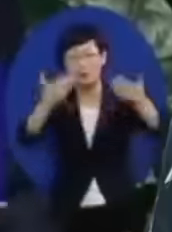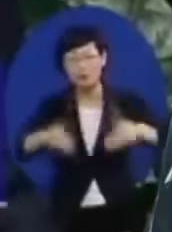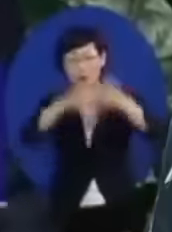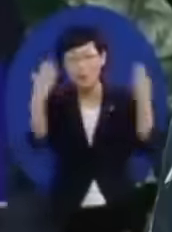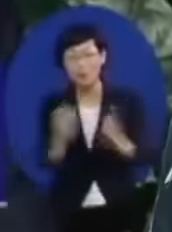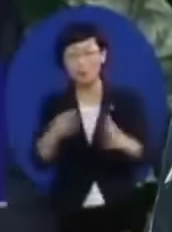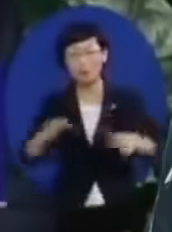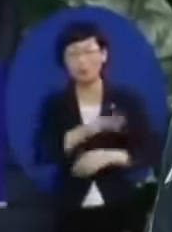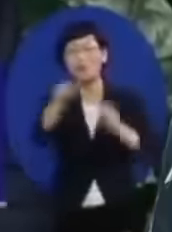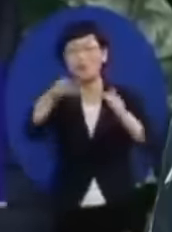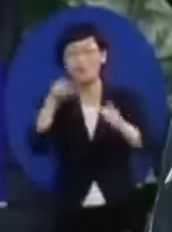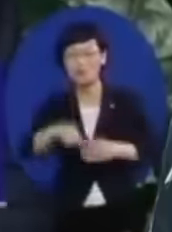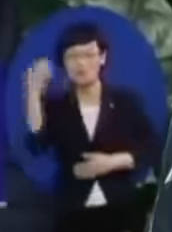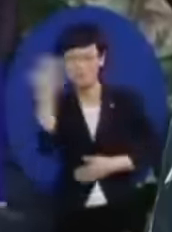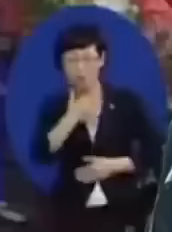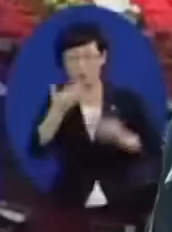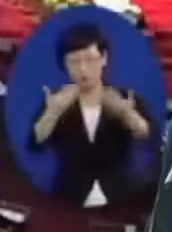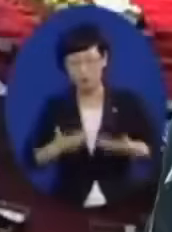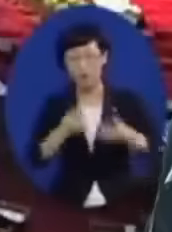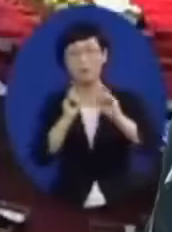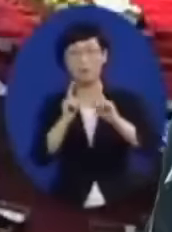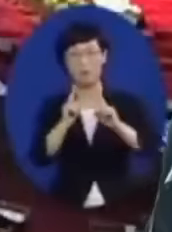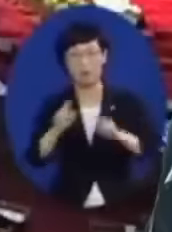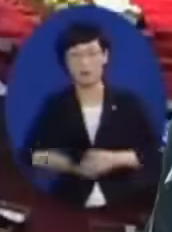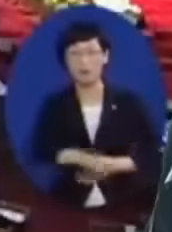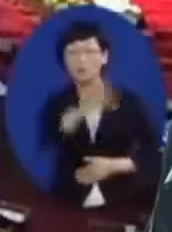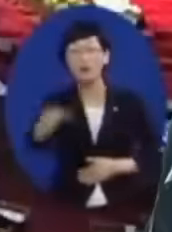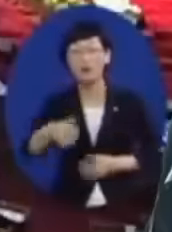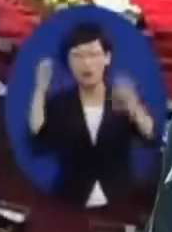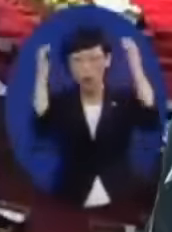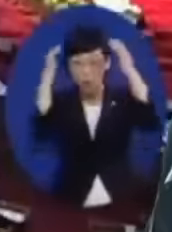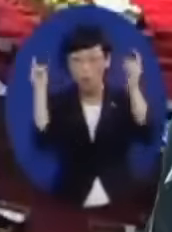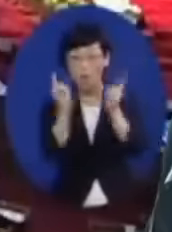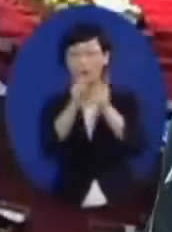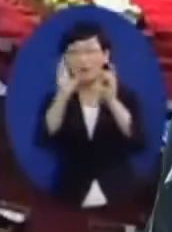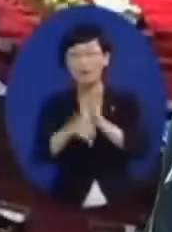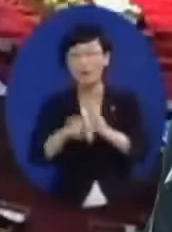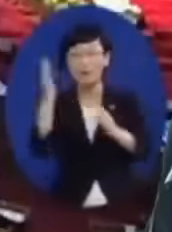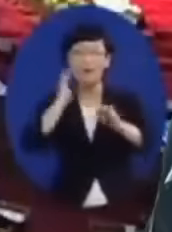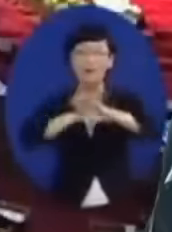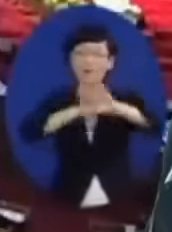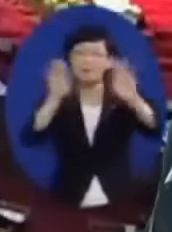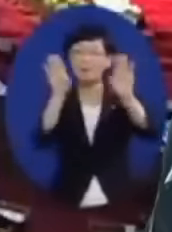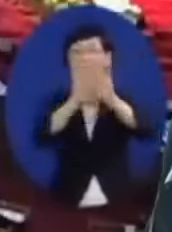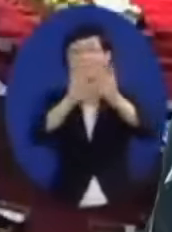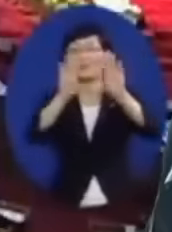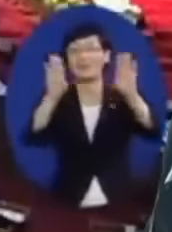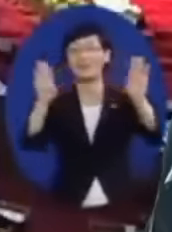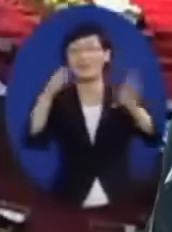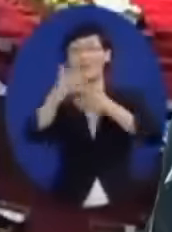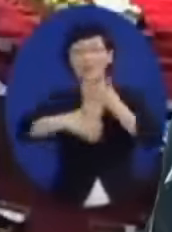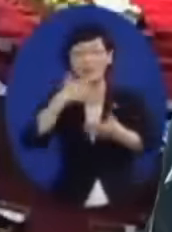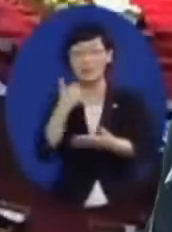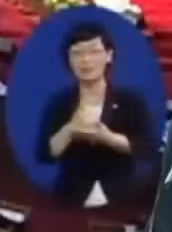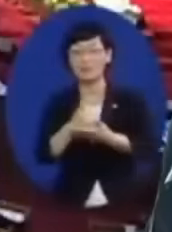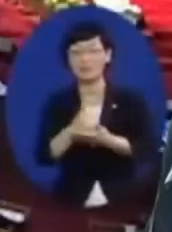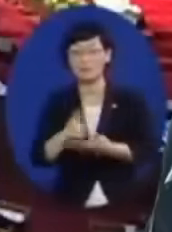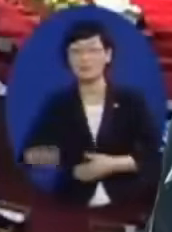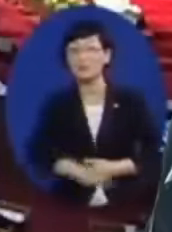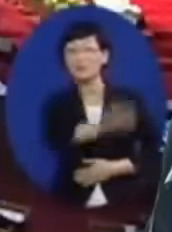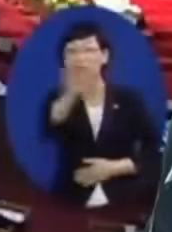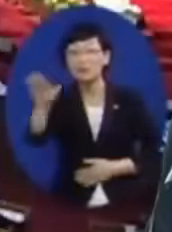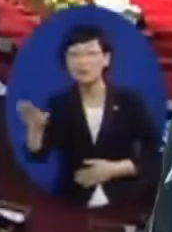불의에서 우리를 깨끗이 하신다고 말하는 것입니다. 우리가 고난을 당할 때 하늘 문이 열려지고 하나님이